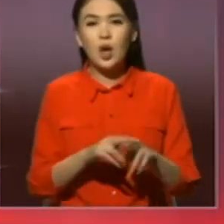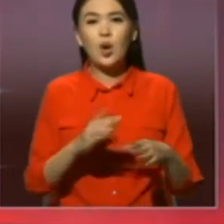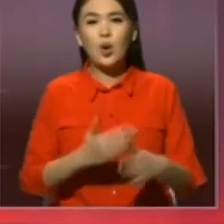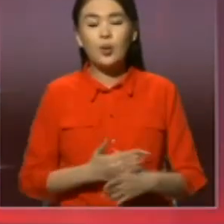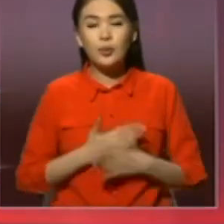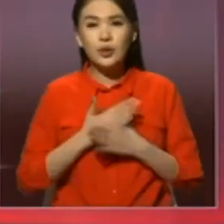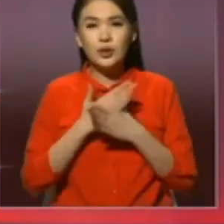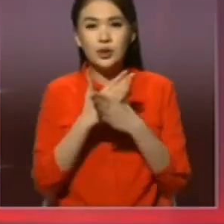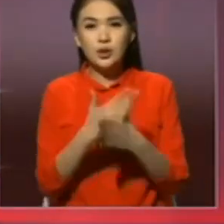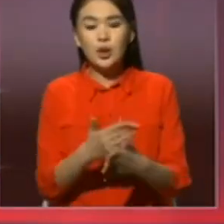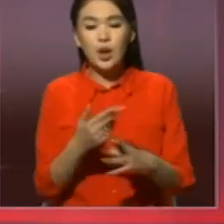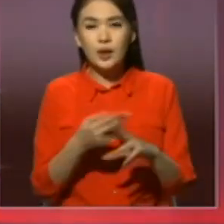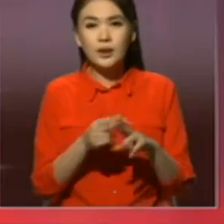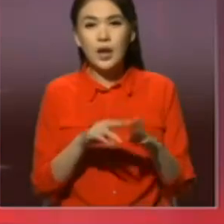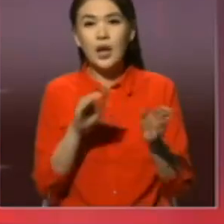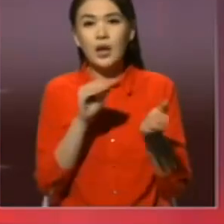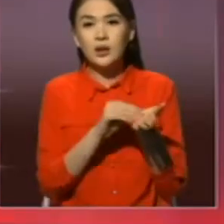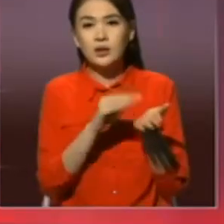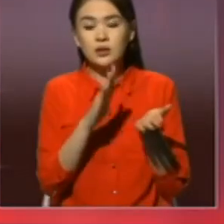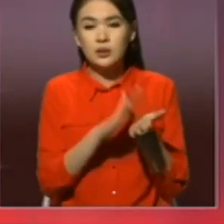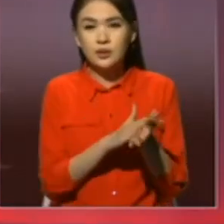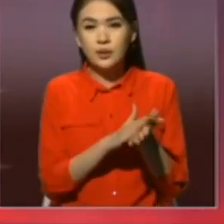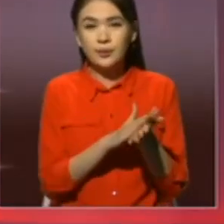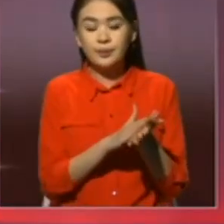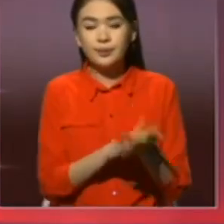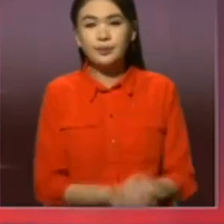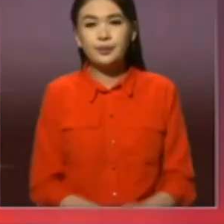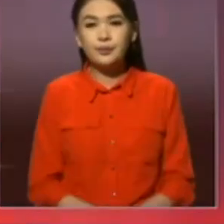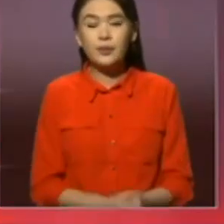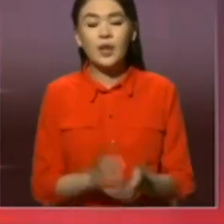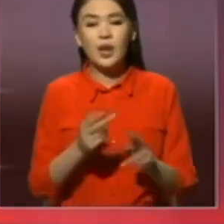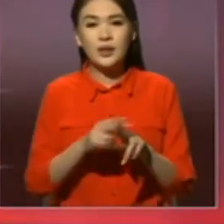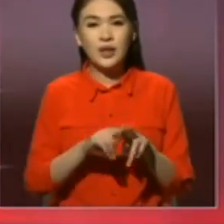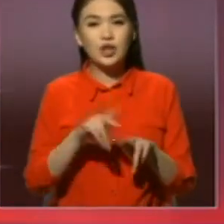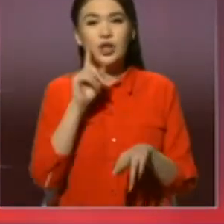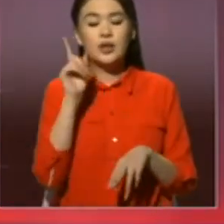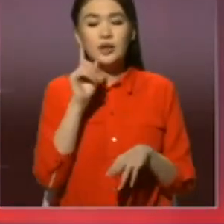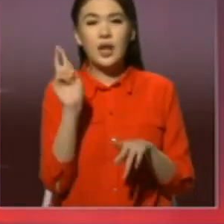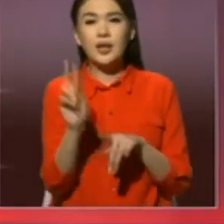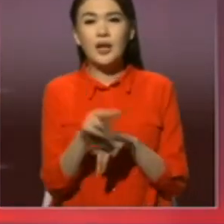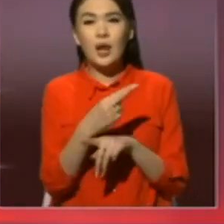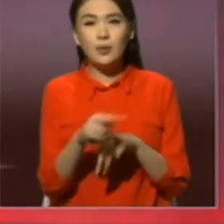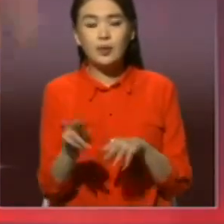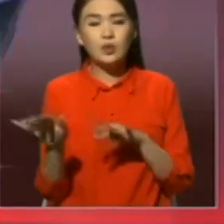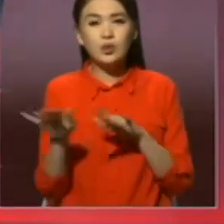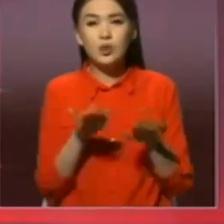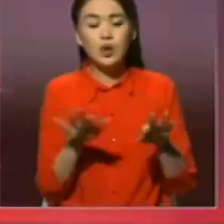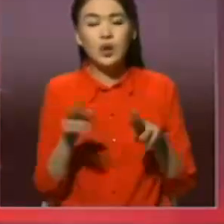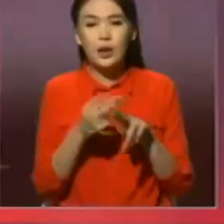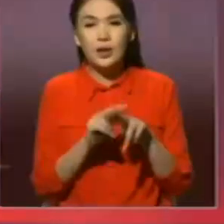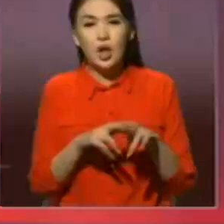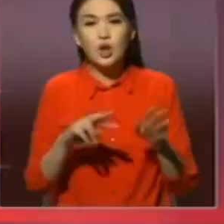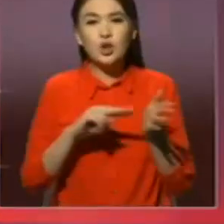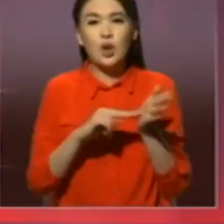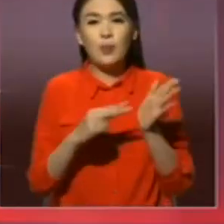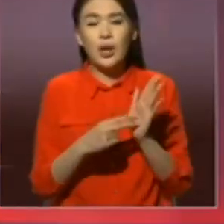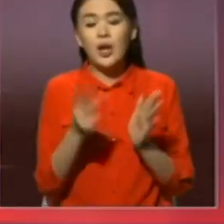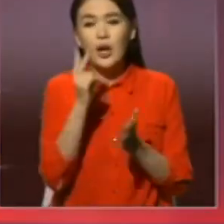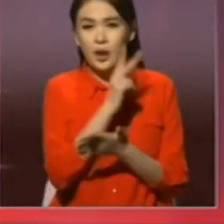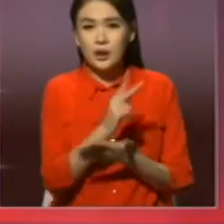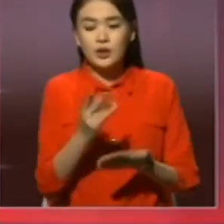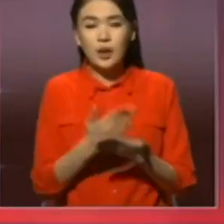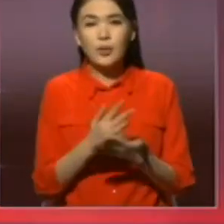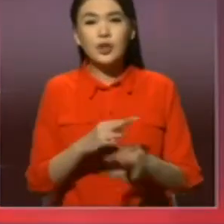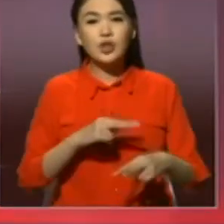көрсету мақсатында емес, бұл жастардың тәрбиеленуі жолы. Енді мына жобаларға қараңыздар, өздеріңіз